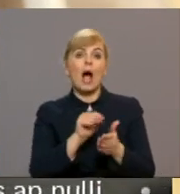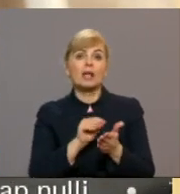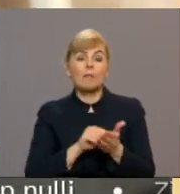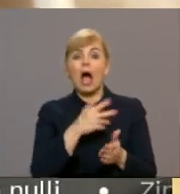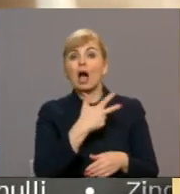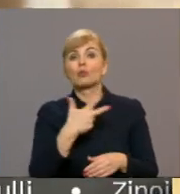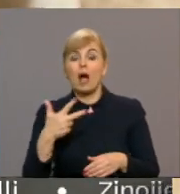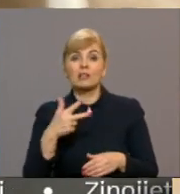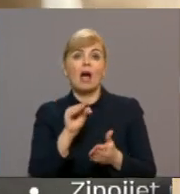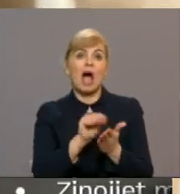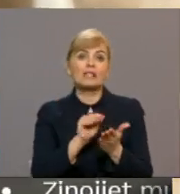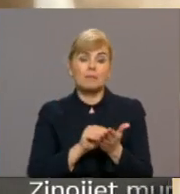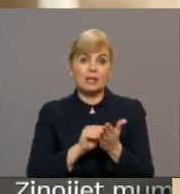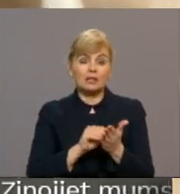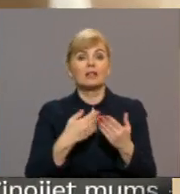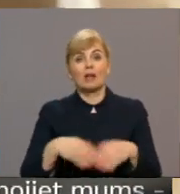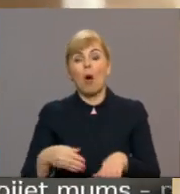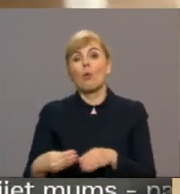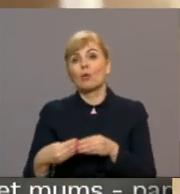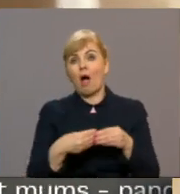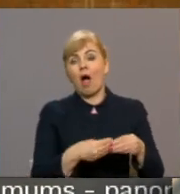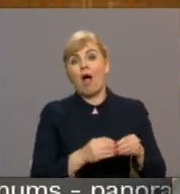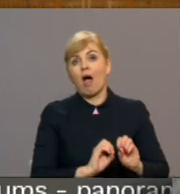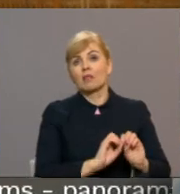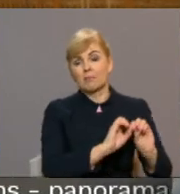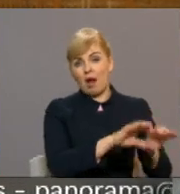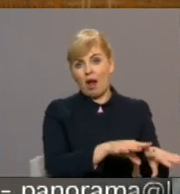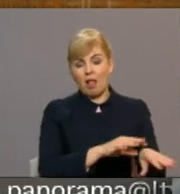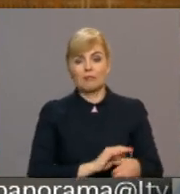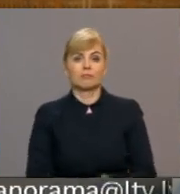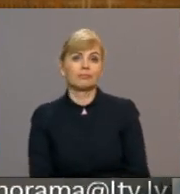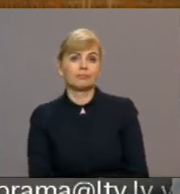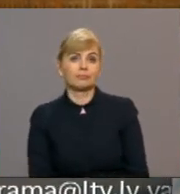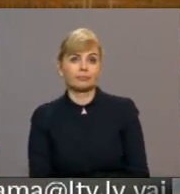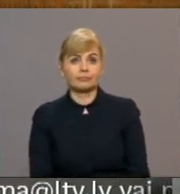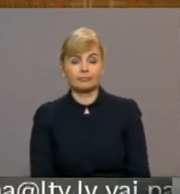88 no tiem aizpildītā veidā nogādāti atpakaļ. Ģirds Zvirbulis, Olofs Perševits, Latvijas televīzija.